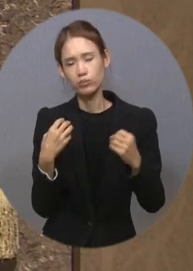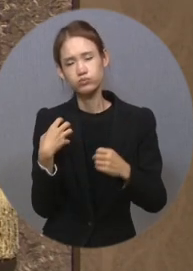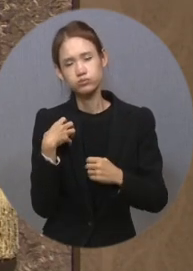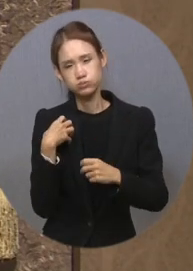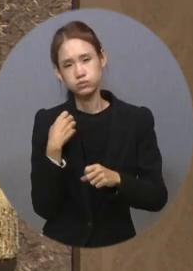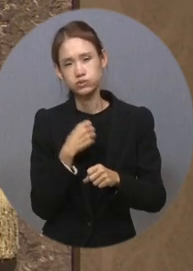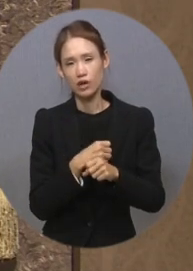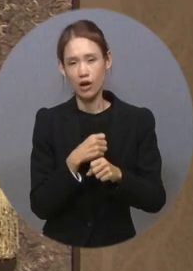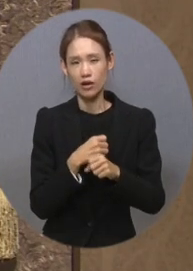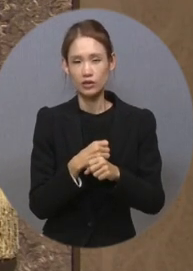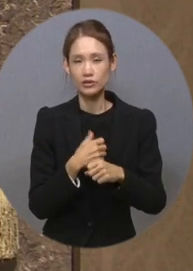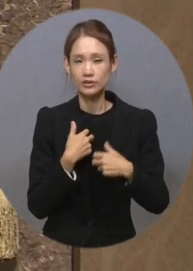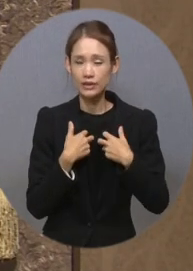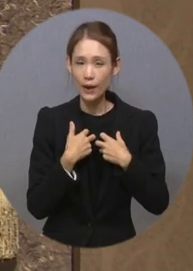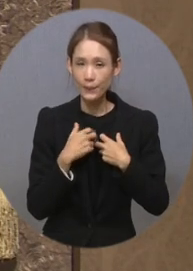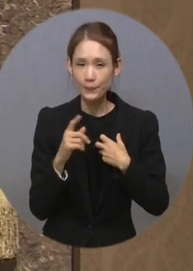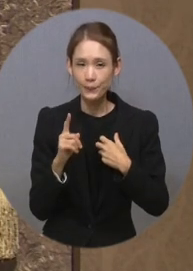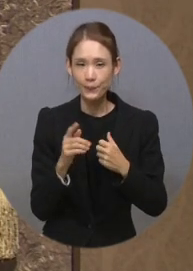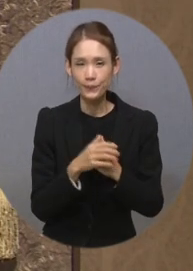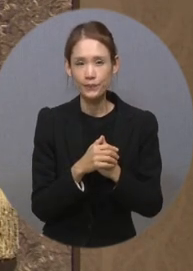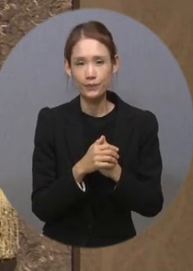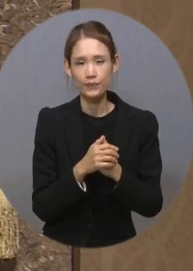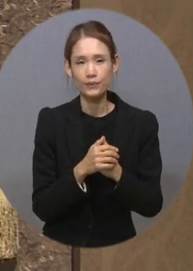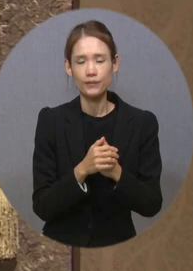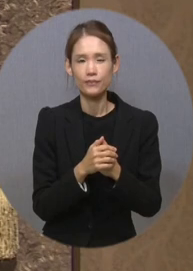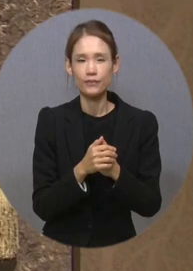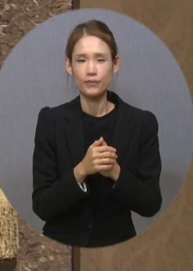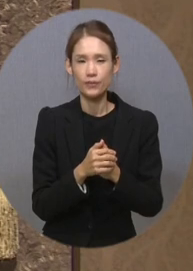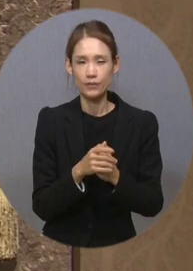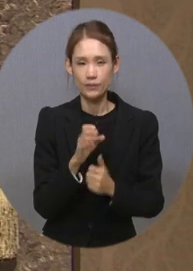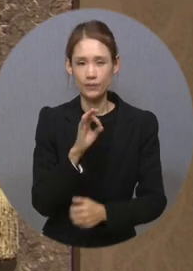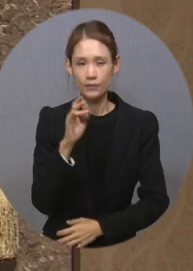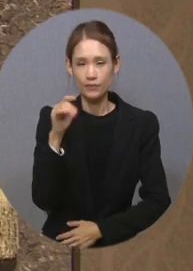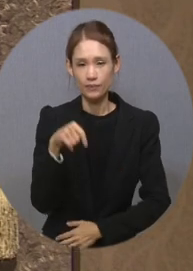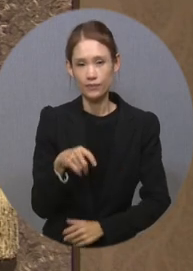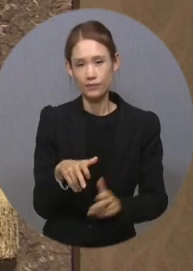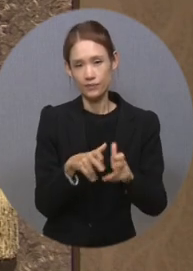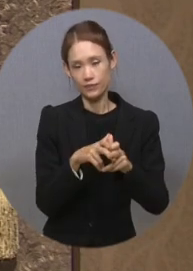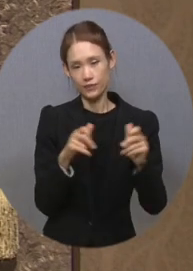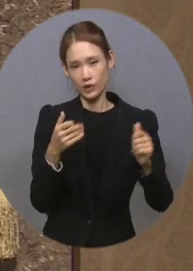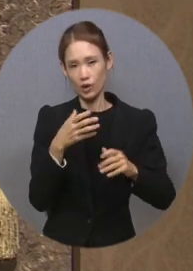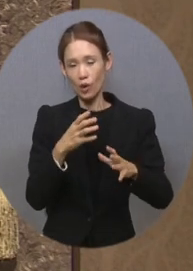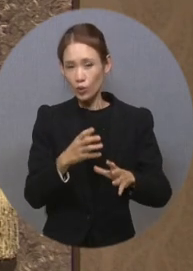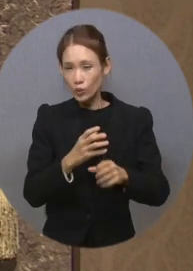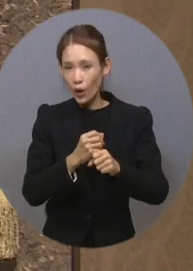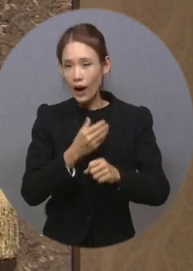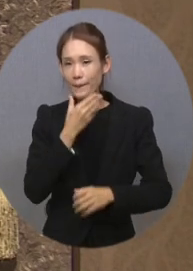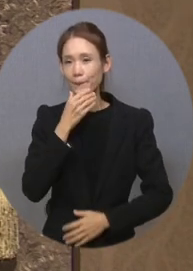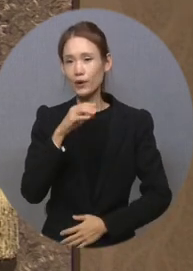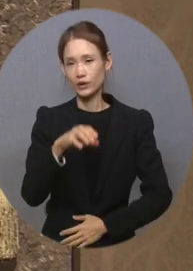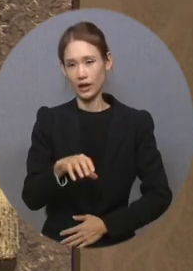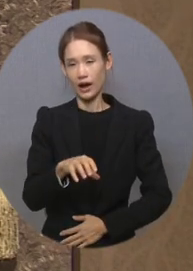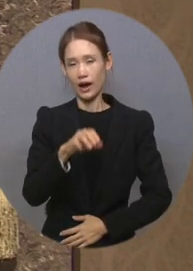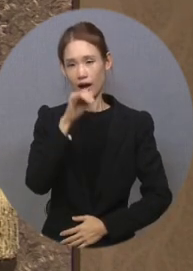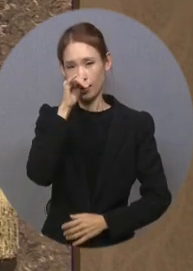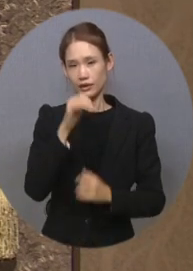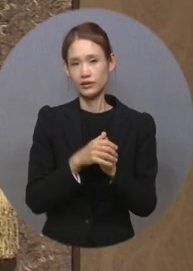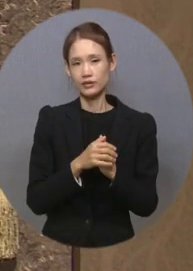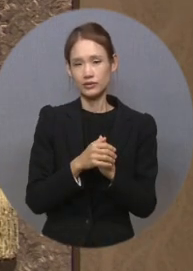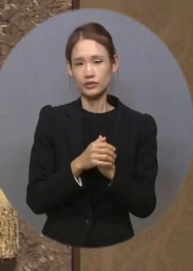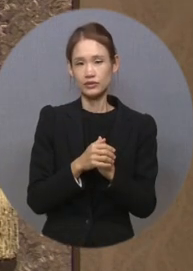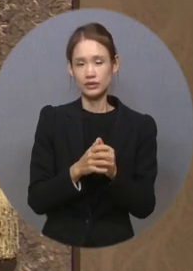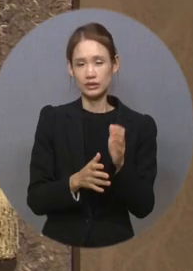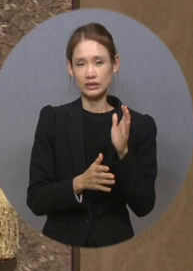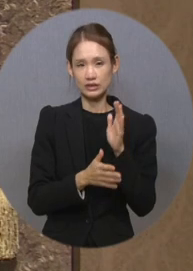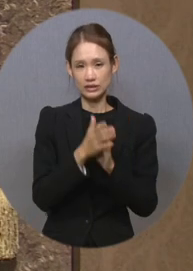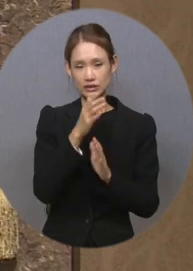합니다만 그 중에 보면 재밌는 것이 우리 그 여수에 장애인 종합복지관이 있거든요. 예. 또 여수 시립